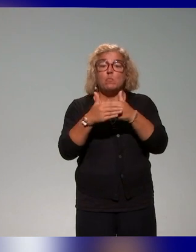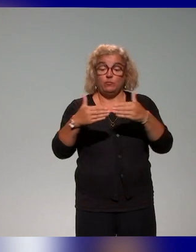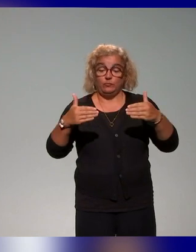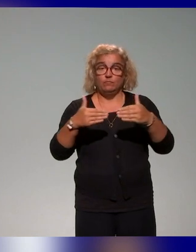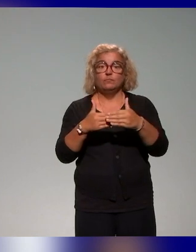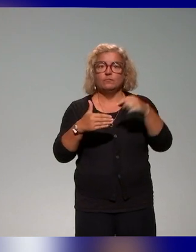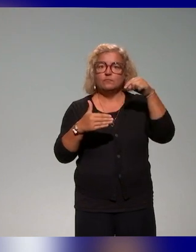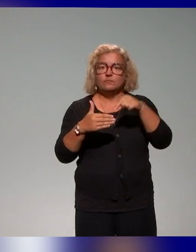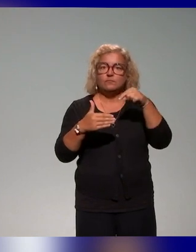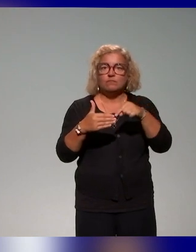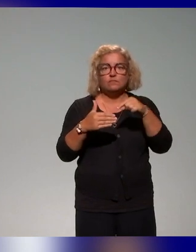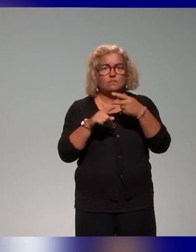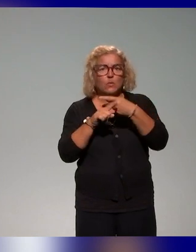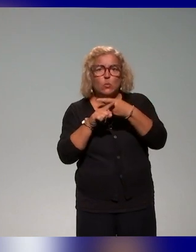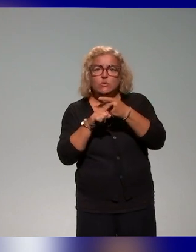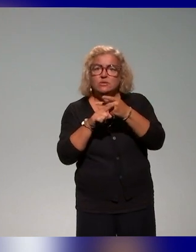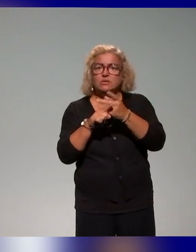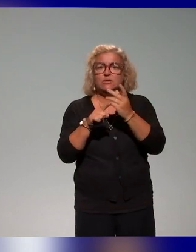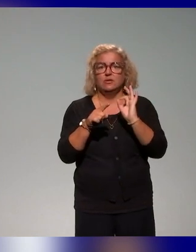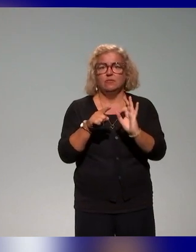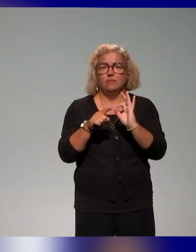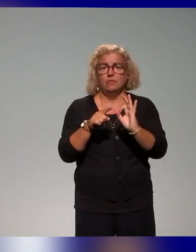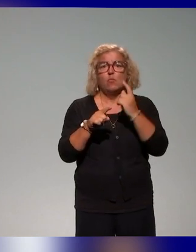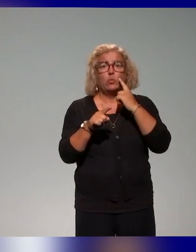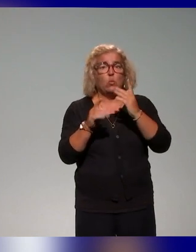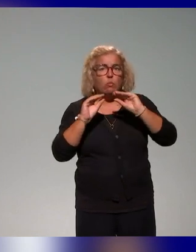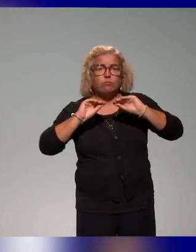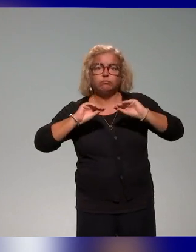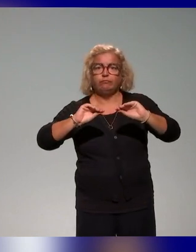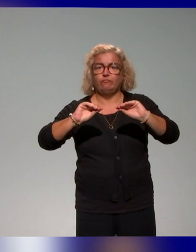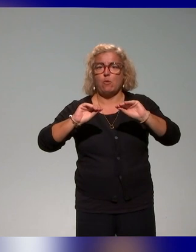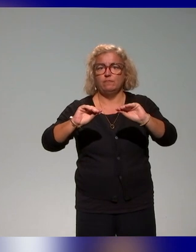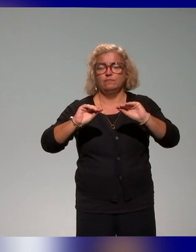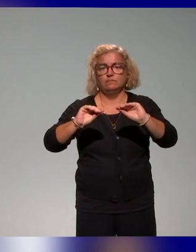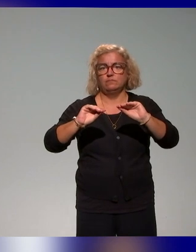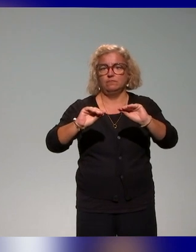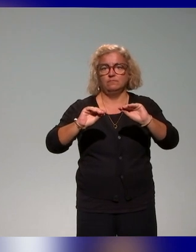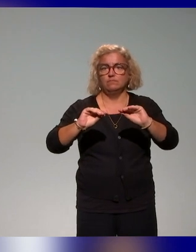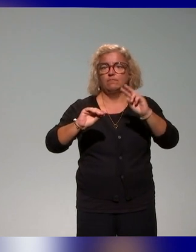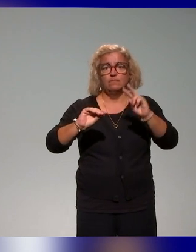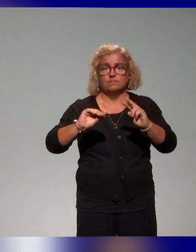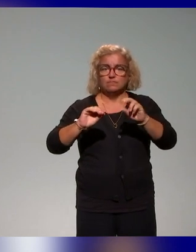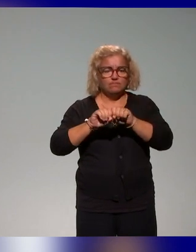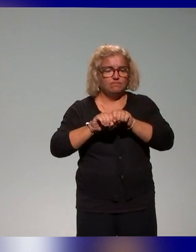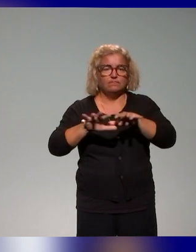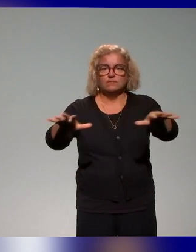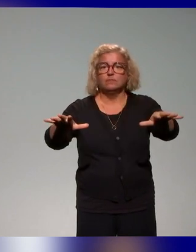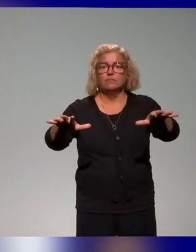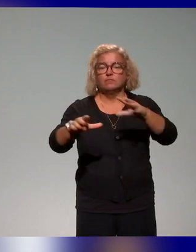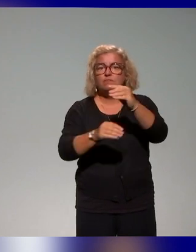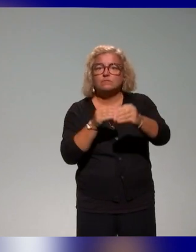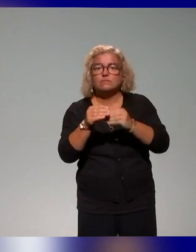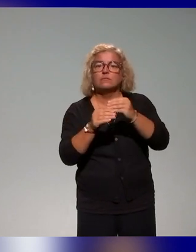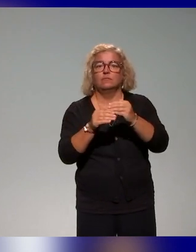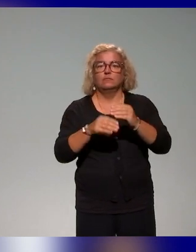vraiment c'est l'outil de formation le plus répandu. Un